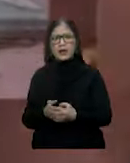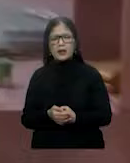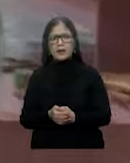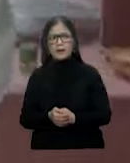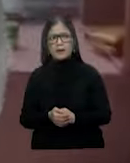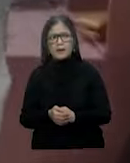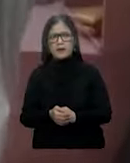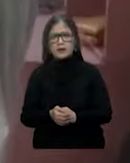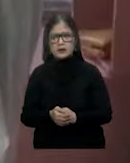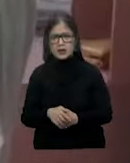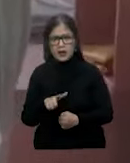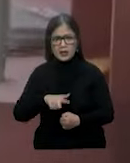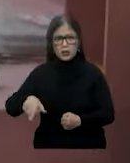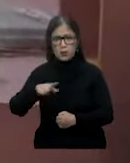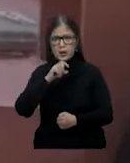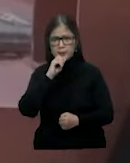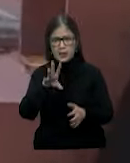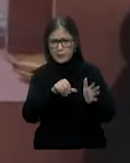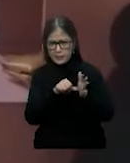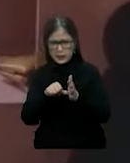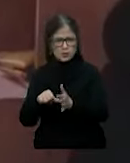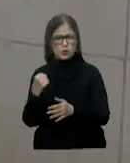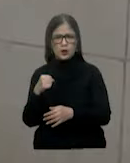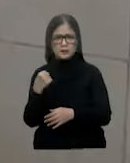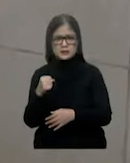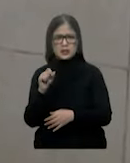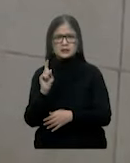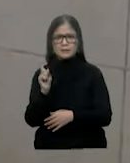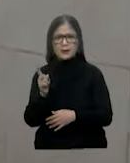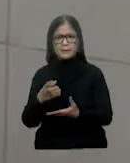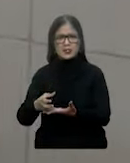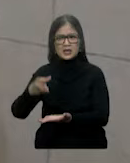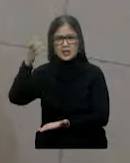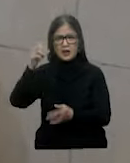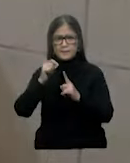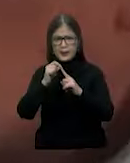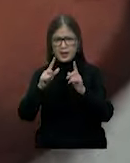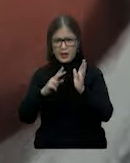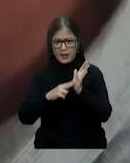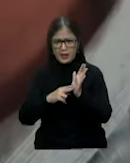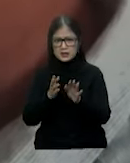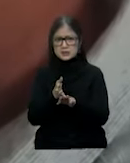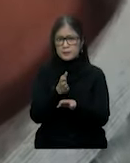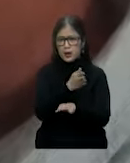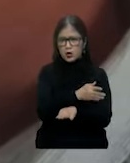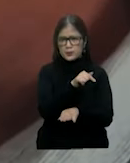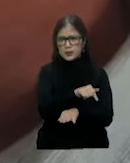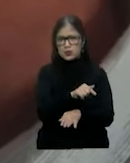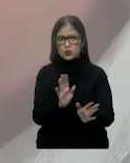Sementara pihak kelurahan mengaku tidak bisa membantu Abdul Karim. Alasannya tiang listrik PLN tersebut sudah berdiri sebelum Abdul Karim membangun